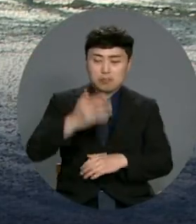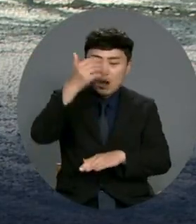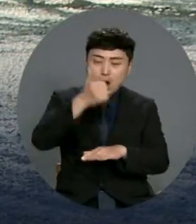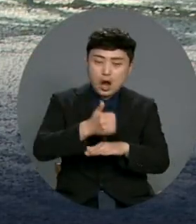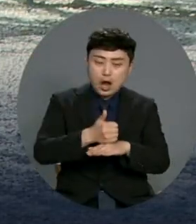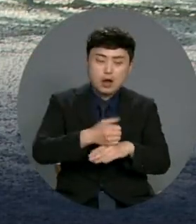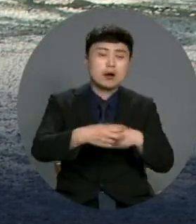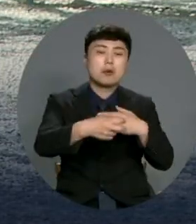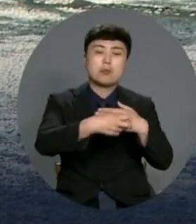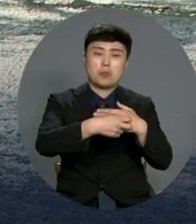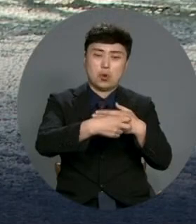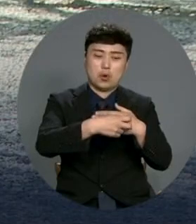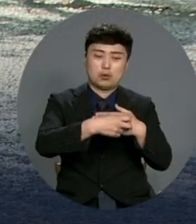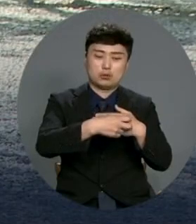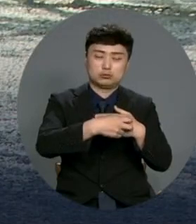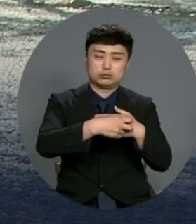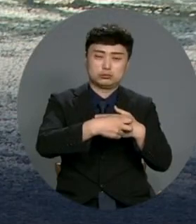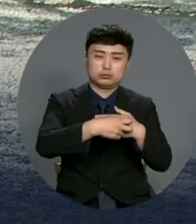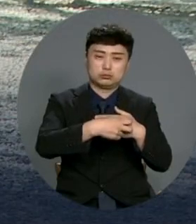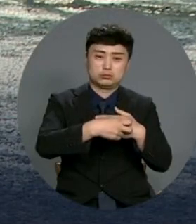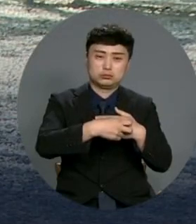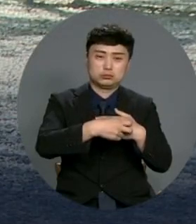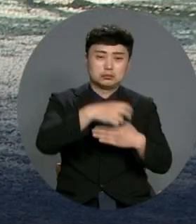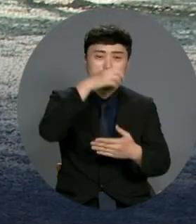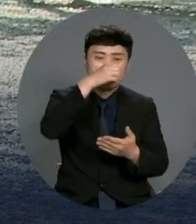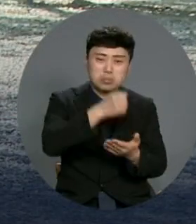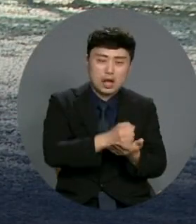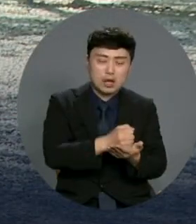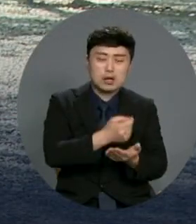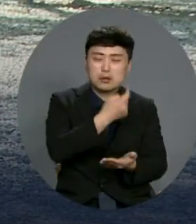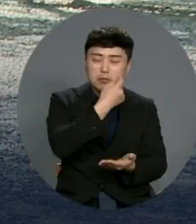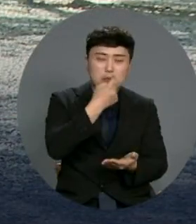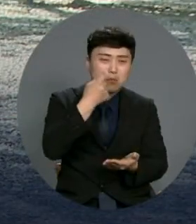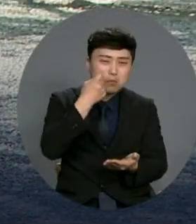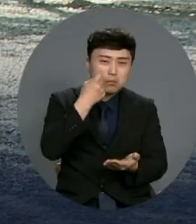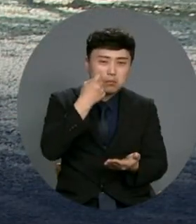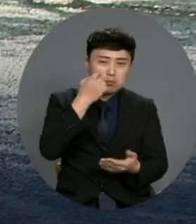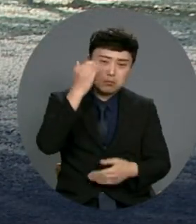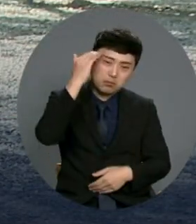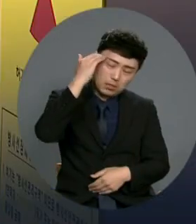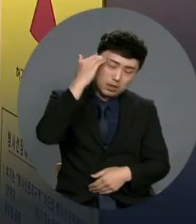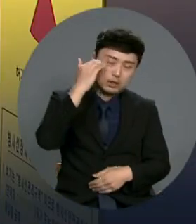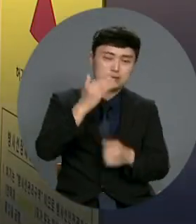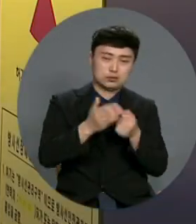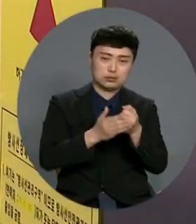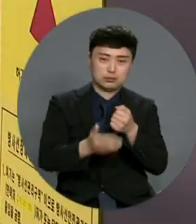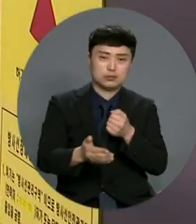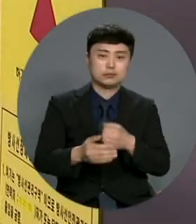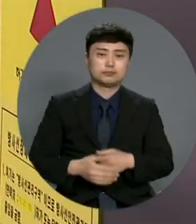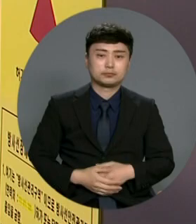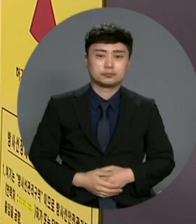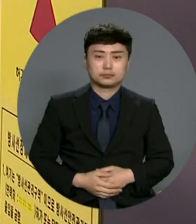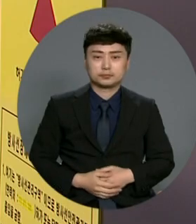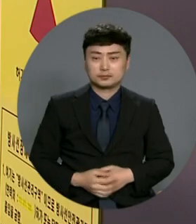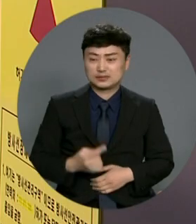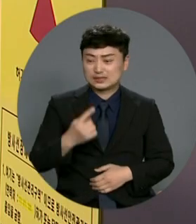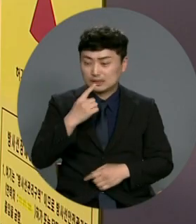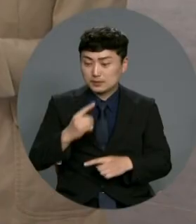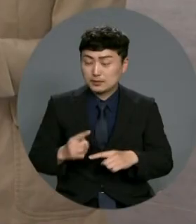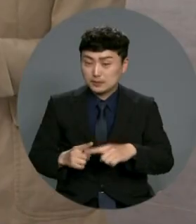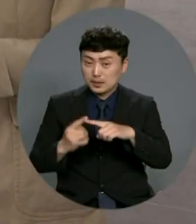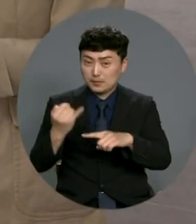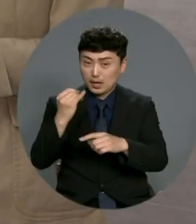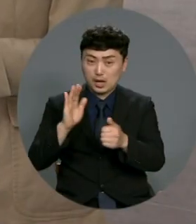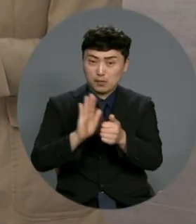이것은 의료 자체가 어떻게 검증되지 않게 진행될 수 있다라는. 간호사의 진료 보조가